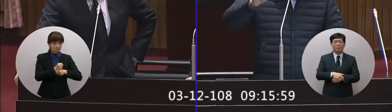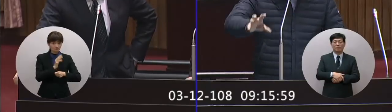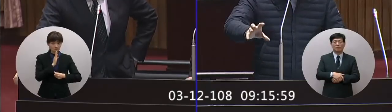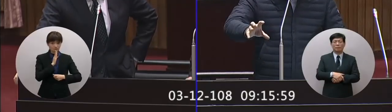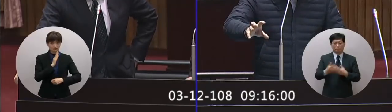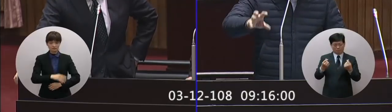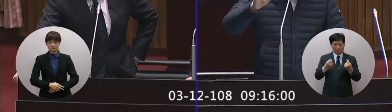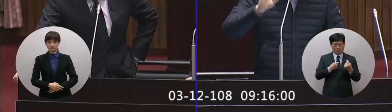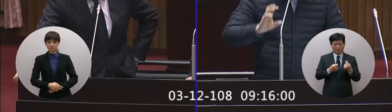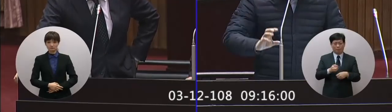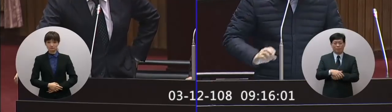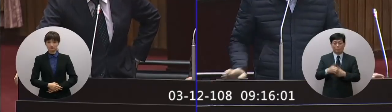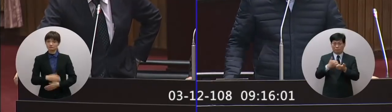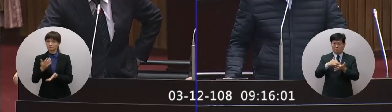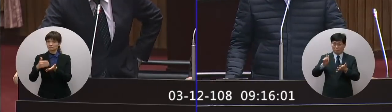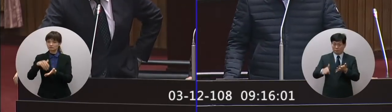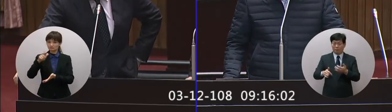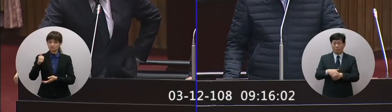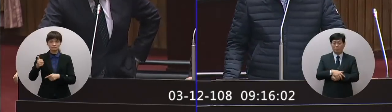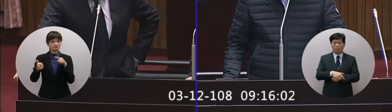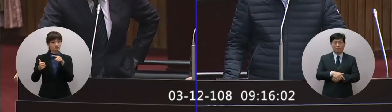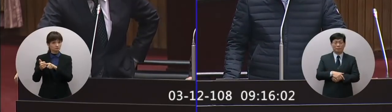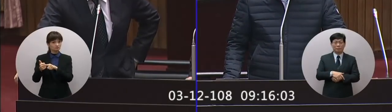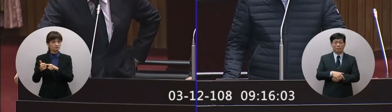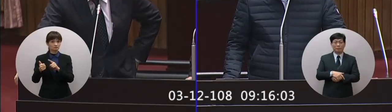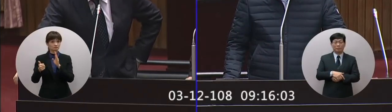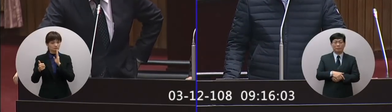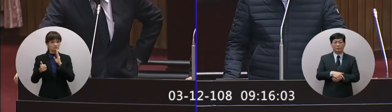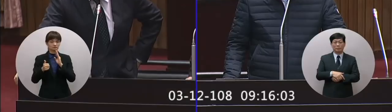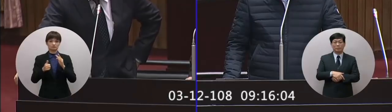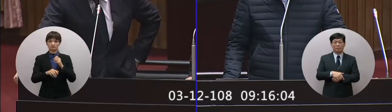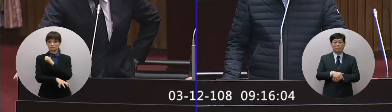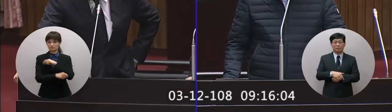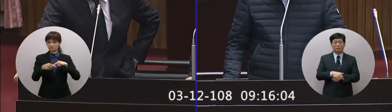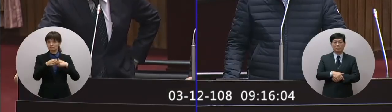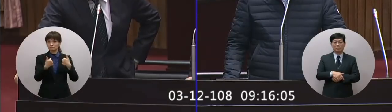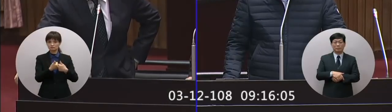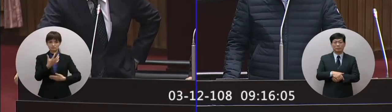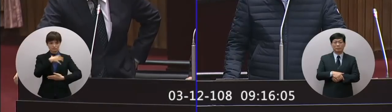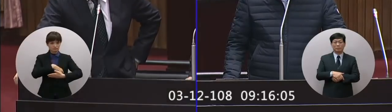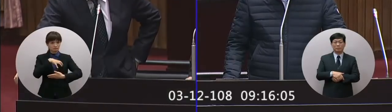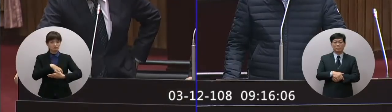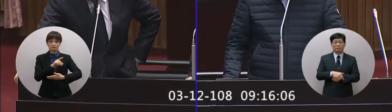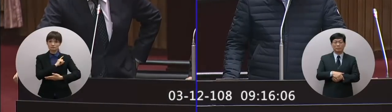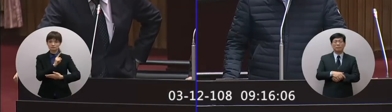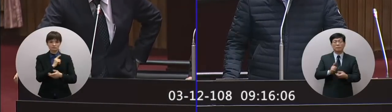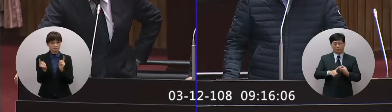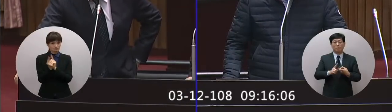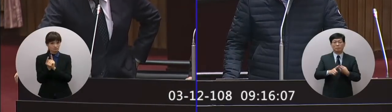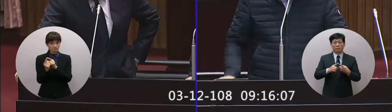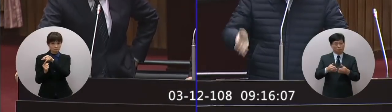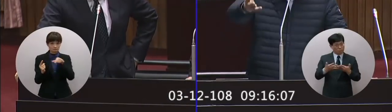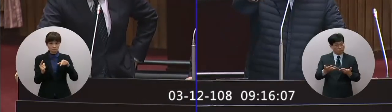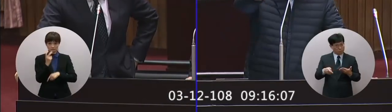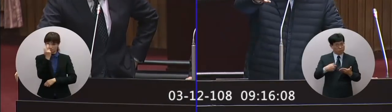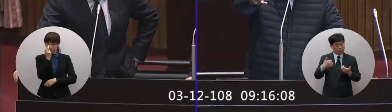会计师也要。 那会计师也应该是在就这个基金会本身在做一个查核的一些 工作。没错，有必